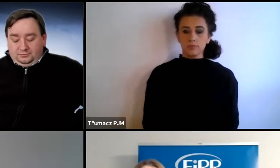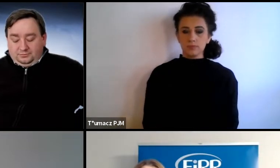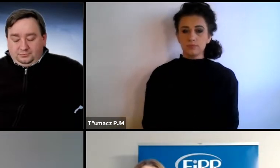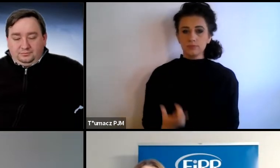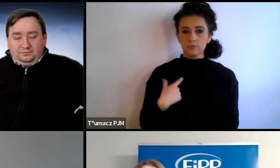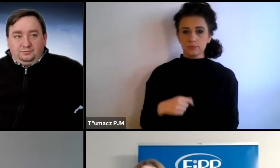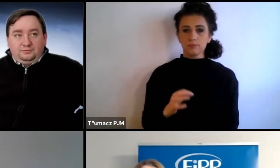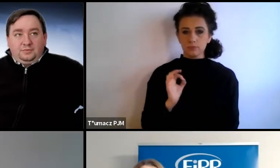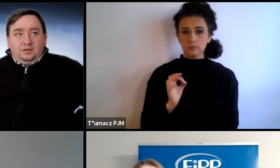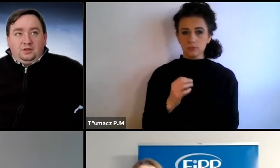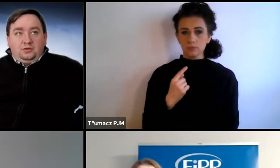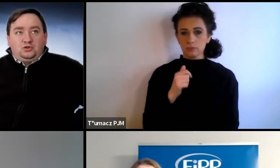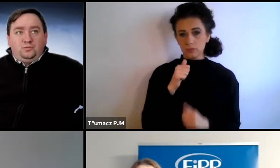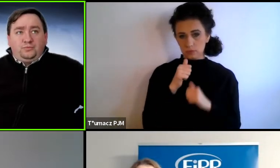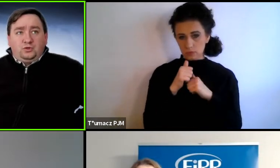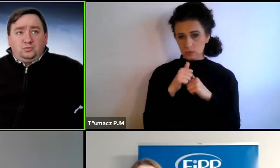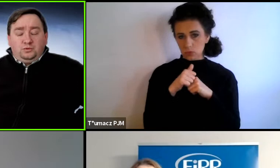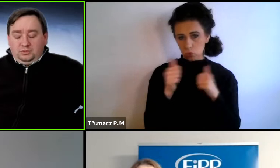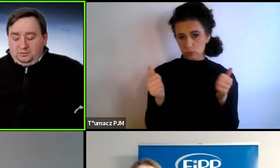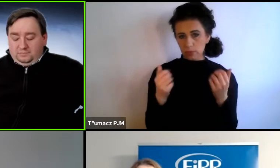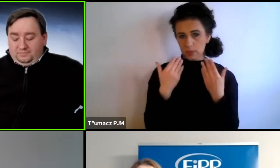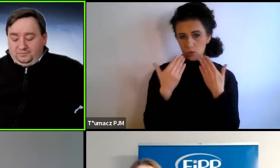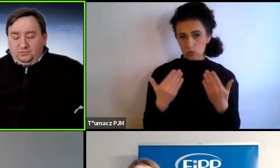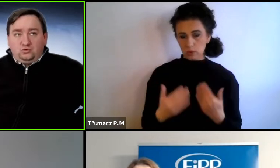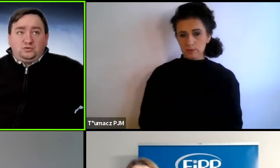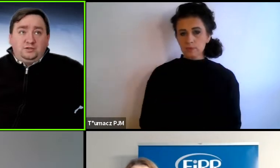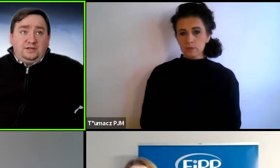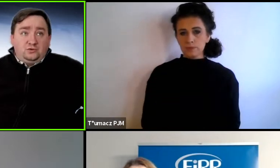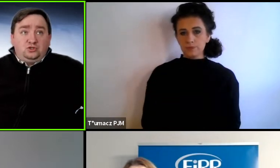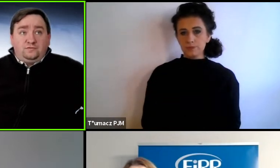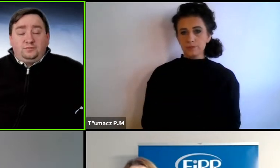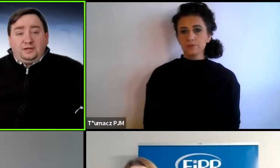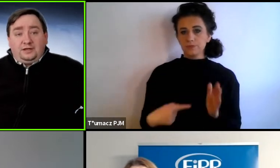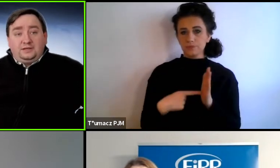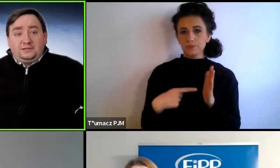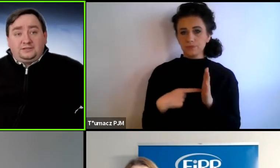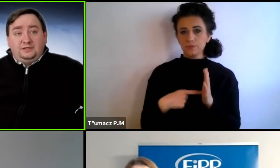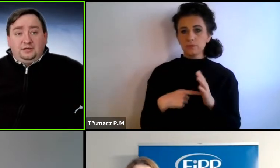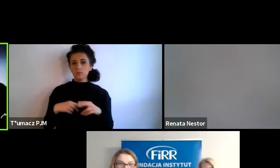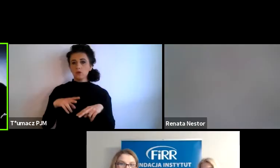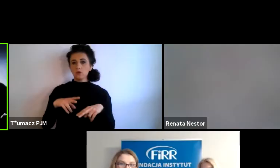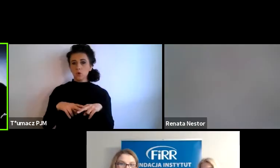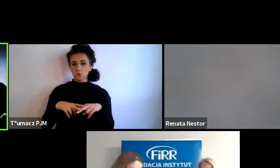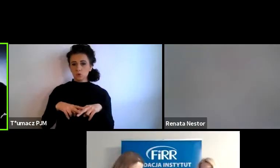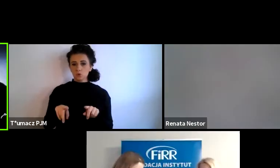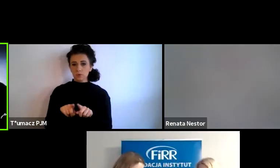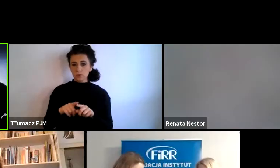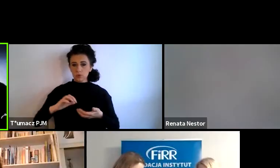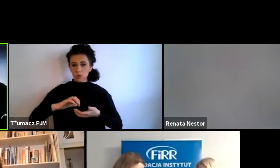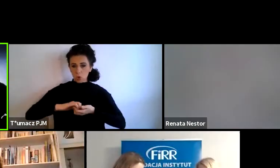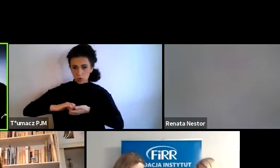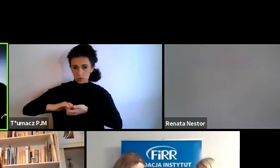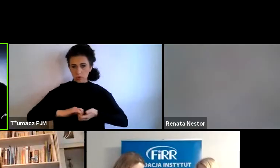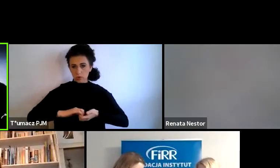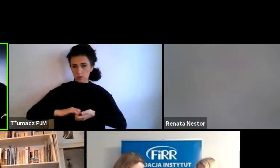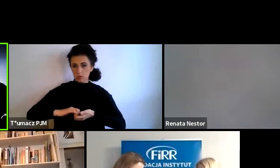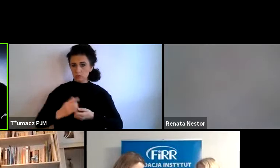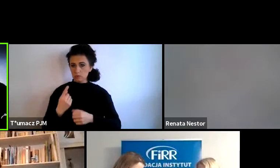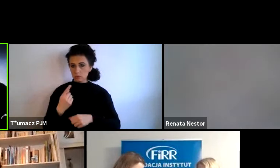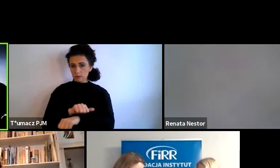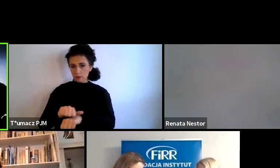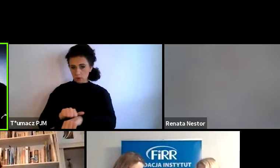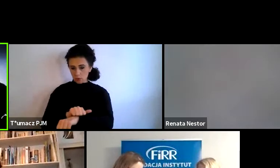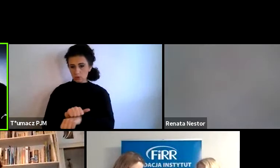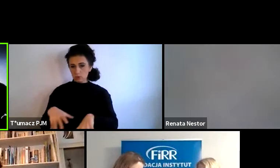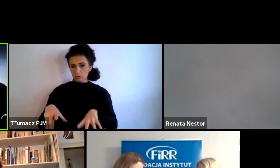Dobrze, super, dzięki, dziękuję. To są w Funduszu Solidarnościowym taka jest stawka godzinowa przyjęta